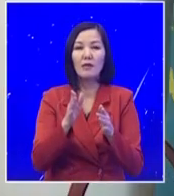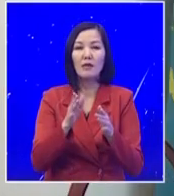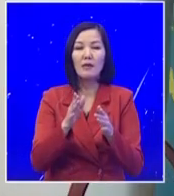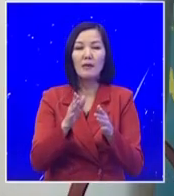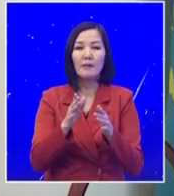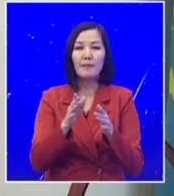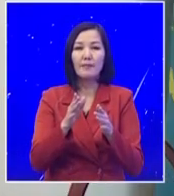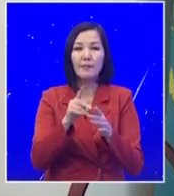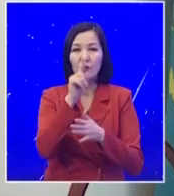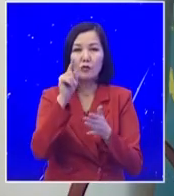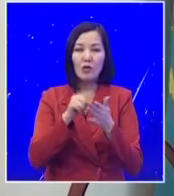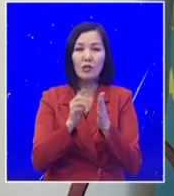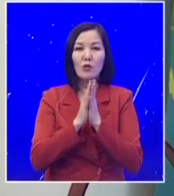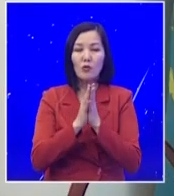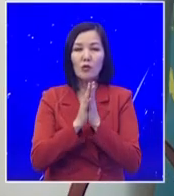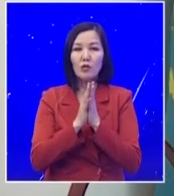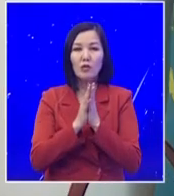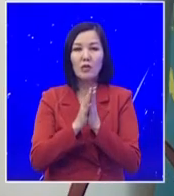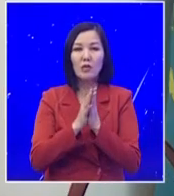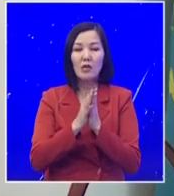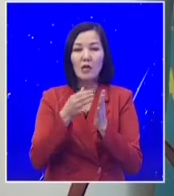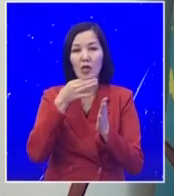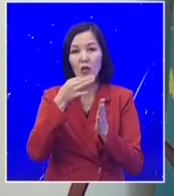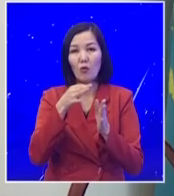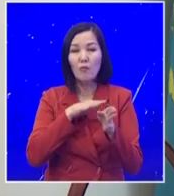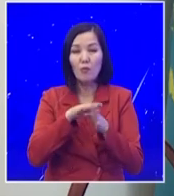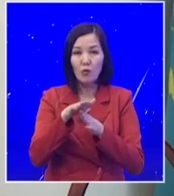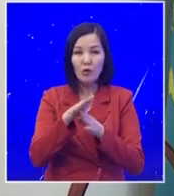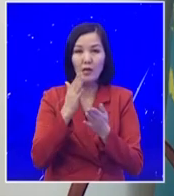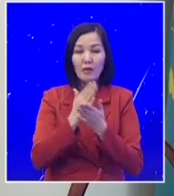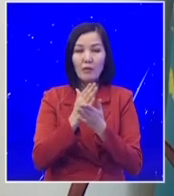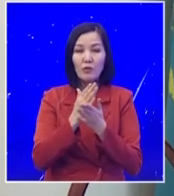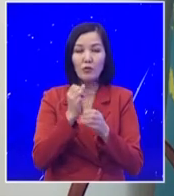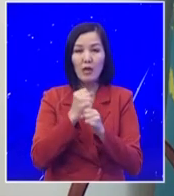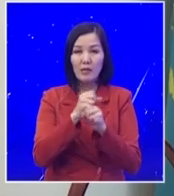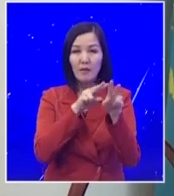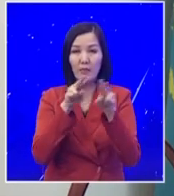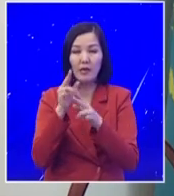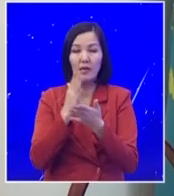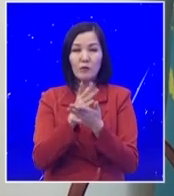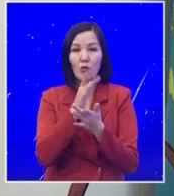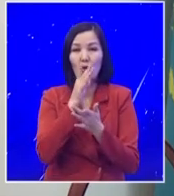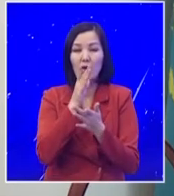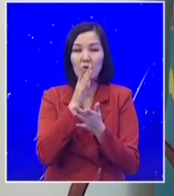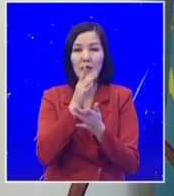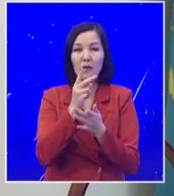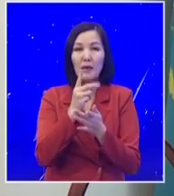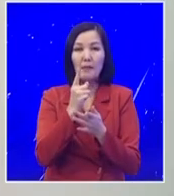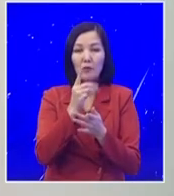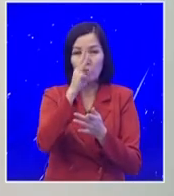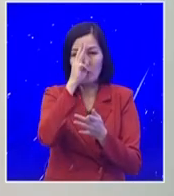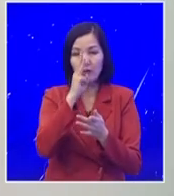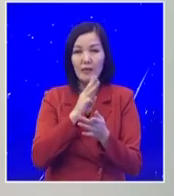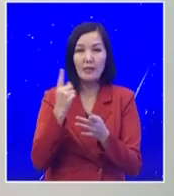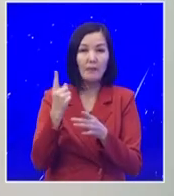берілген сұрақтар, өтініштер қалай жауап берілді, және орындалды ма. Оның мерзімі де бізде 90-ына бір рет